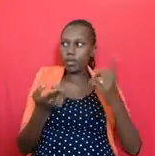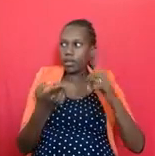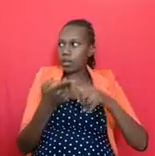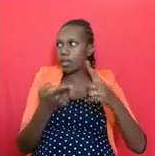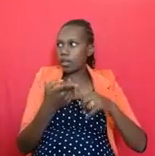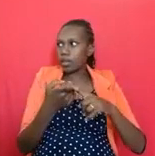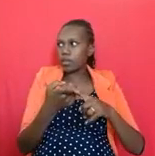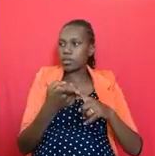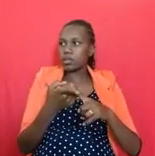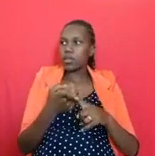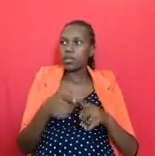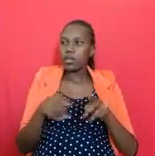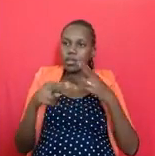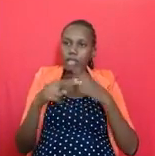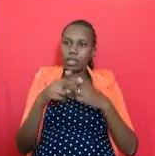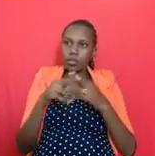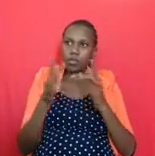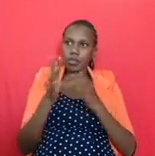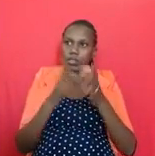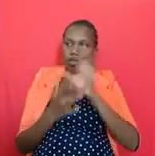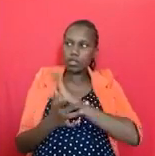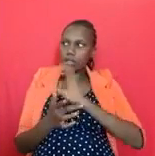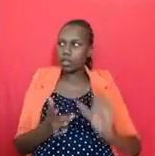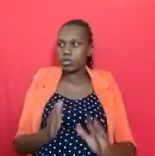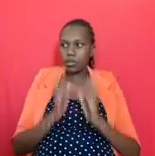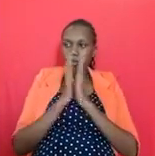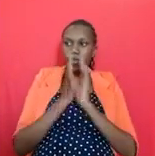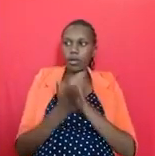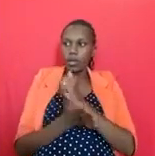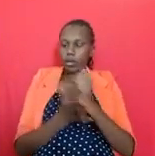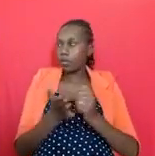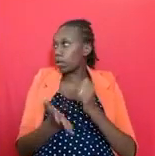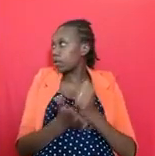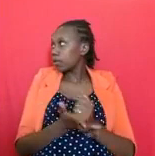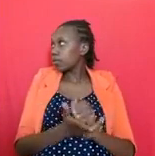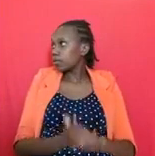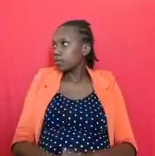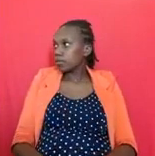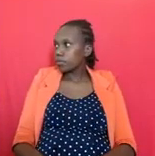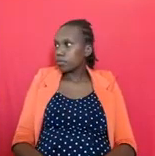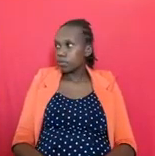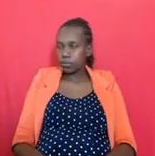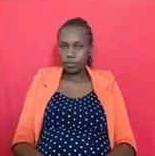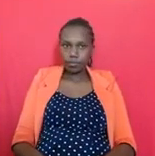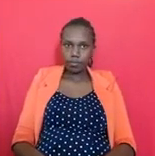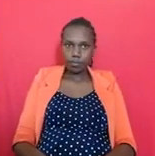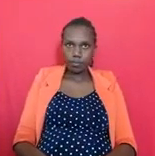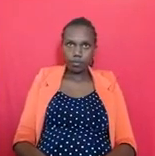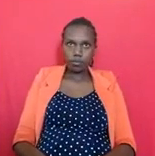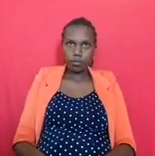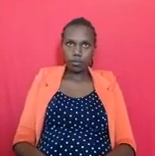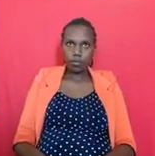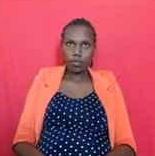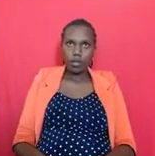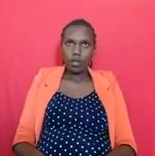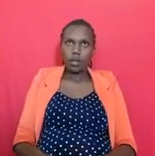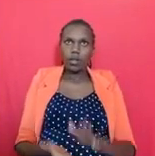kingi o ritwa-ini ria Jesu Kristo mwathani witu amen.